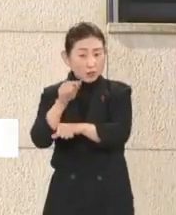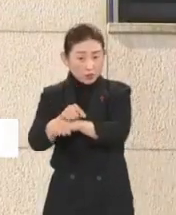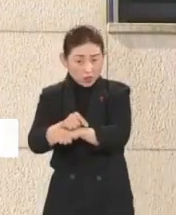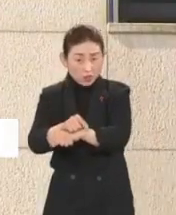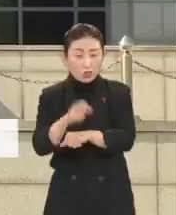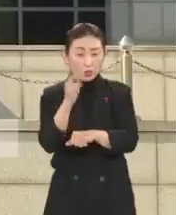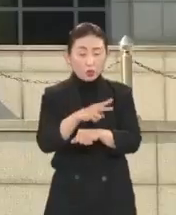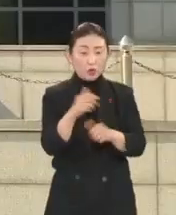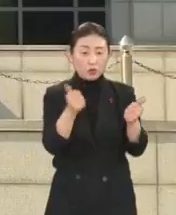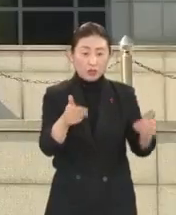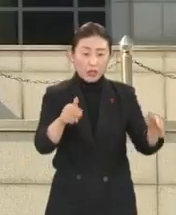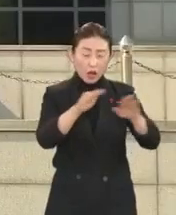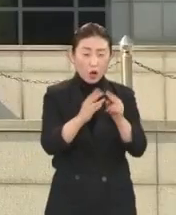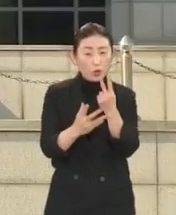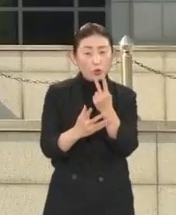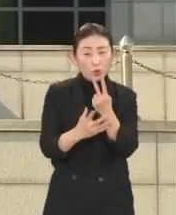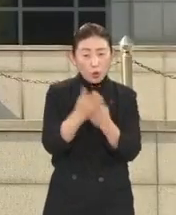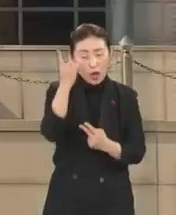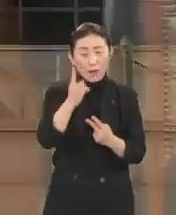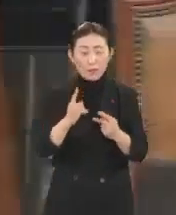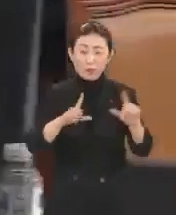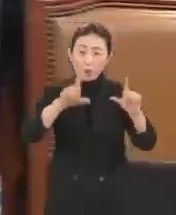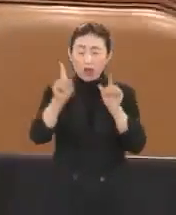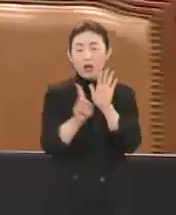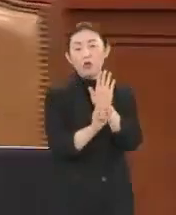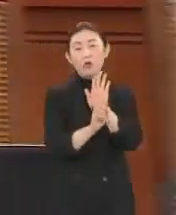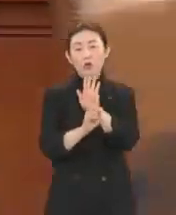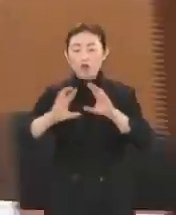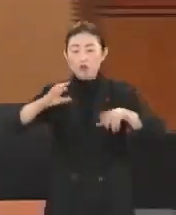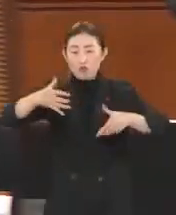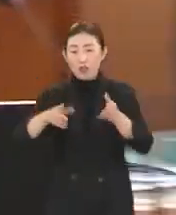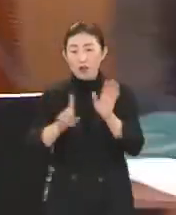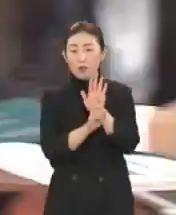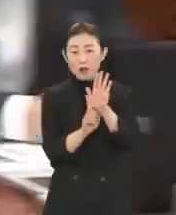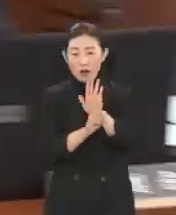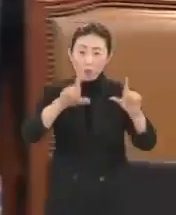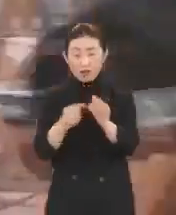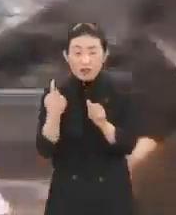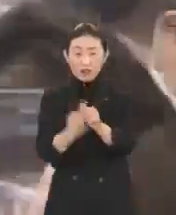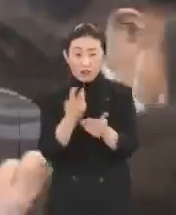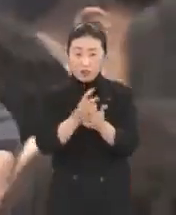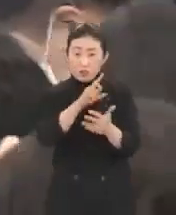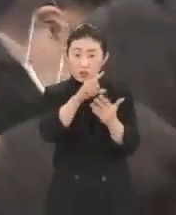제2집무실 설계를 통합 국제공모하기로 한 만큼 국회 규칙 제정이 늦어지면